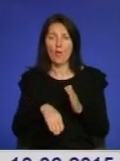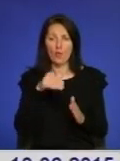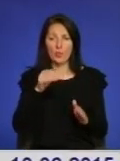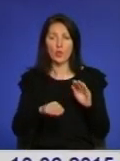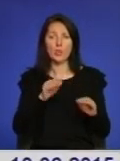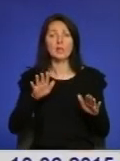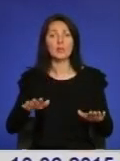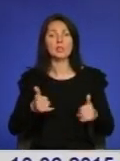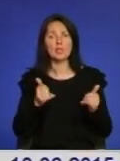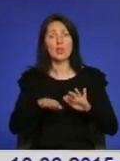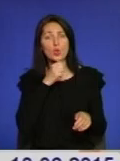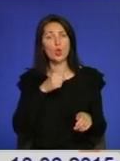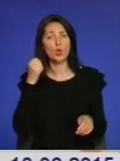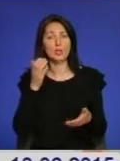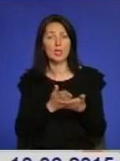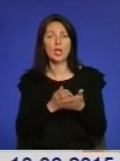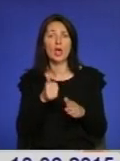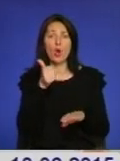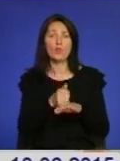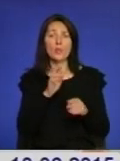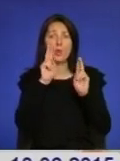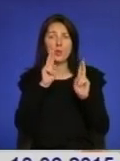дітей та дорослих плаванню, сурове дотримання правил поведінки під час купання та катання на плавзасобах,